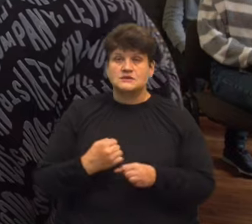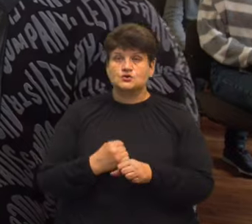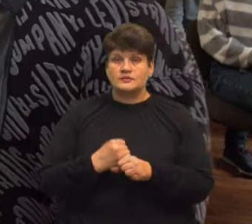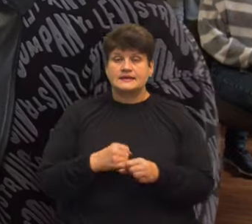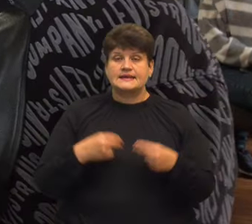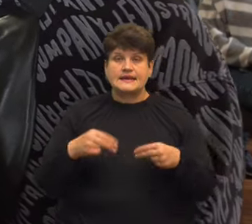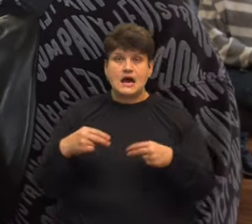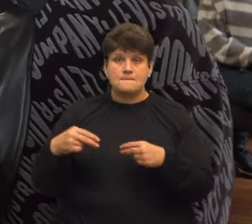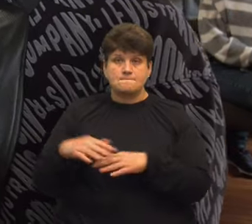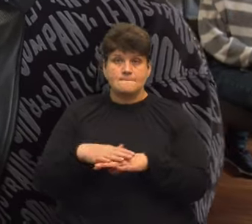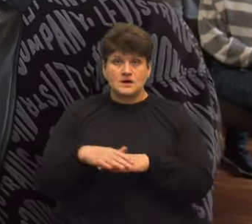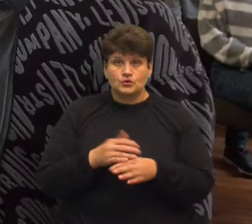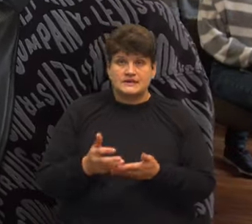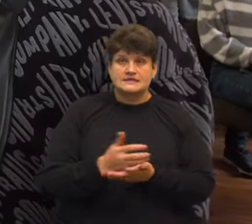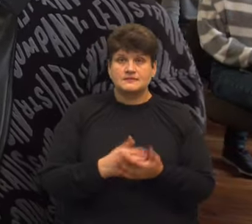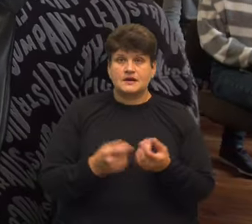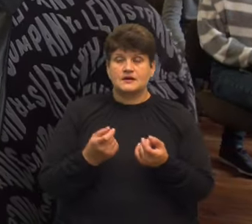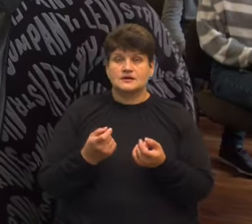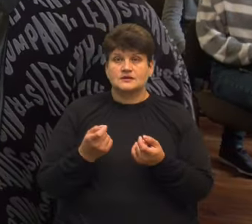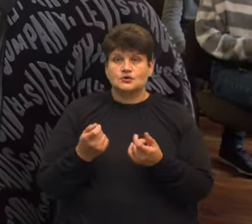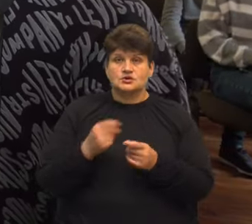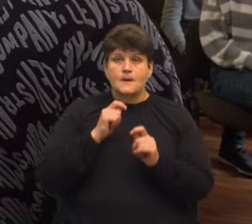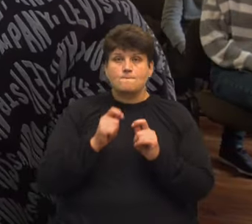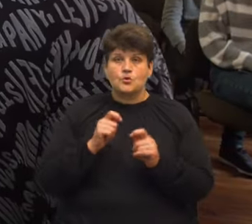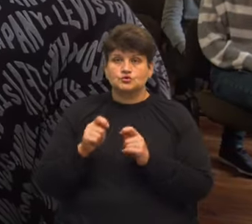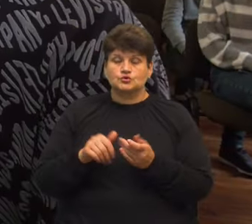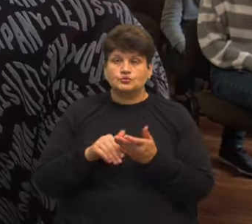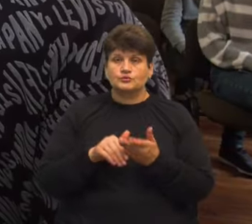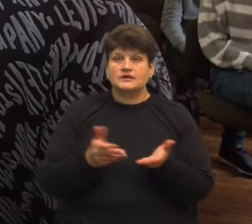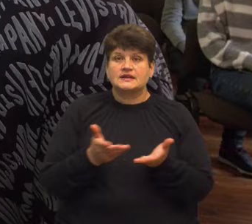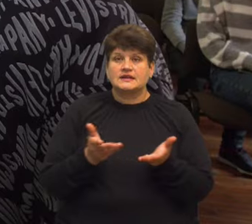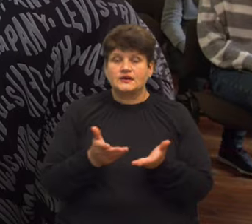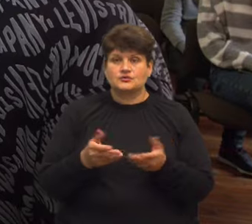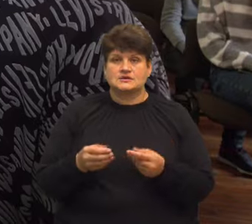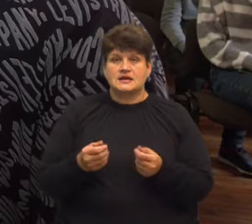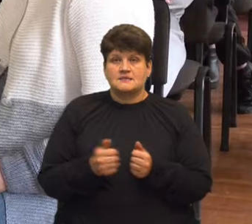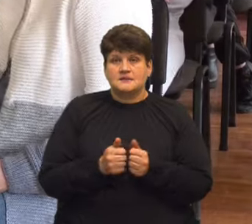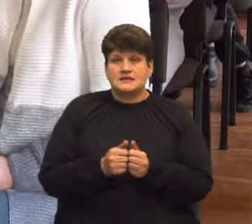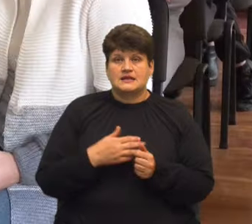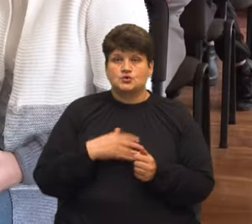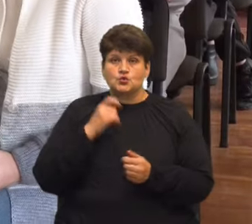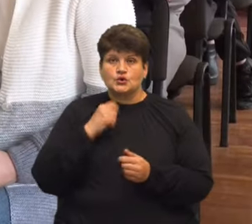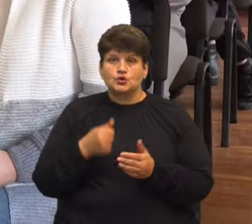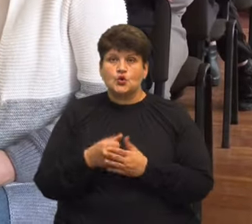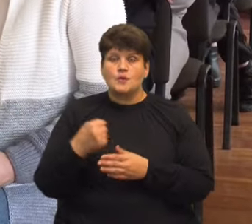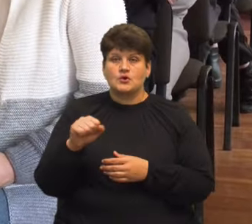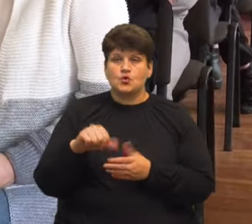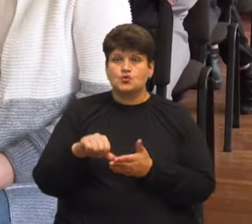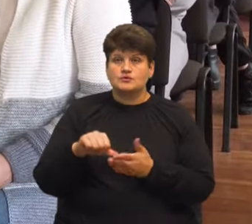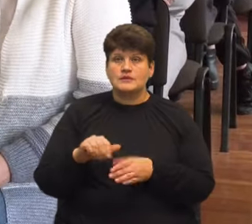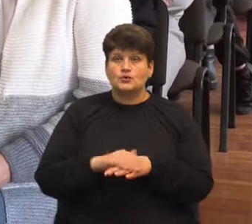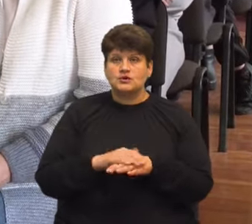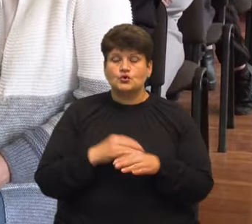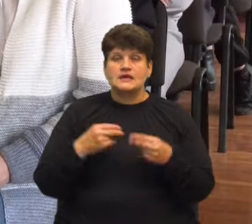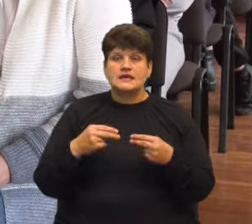і таким чином назбирали трохи подарунків, щоб допомогти трохи якось і приблизити нашу Україну для перемоги. Участь у благодійному ярмарку